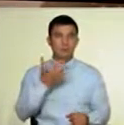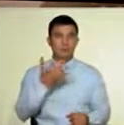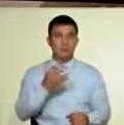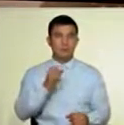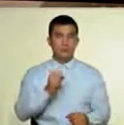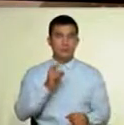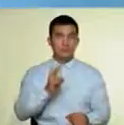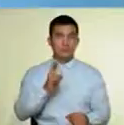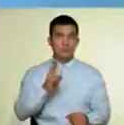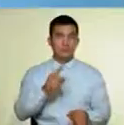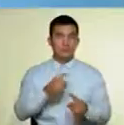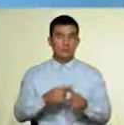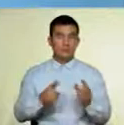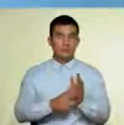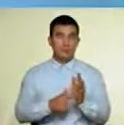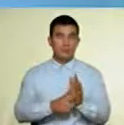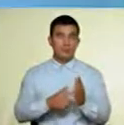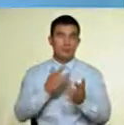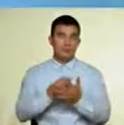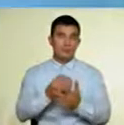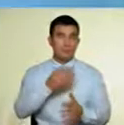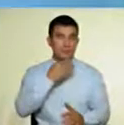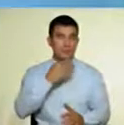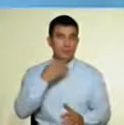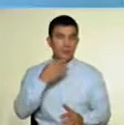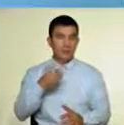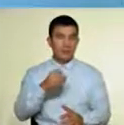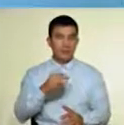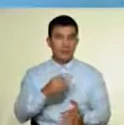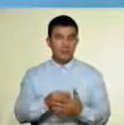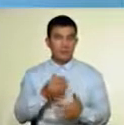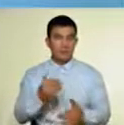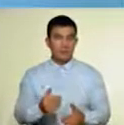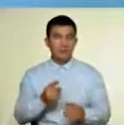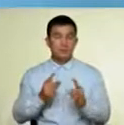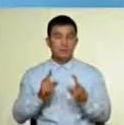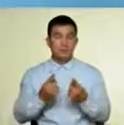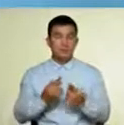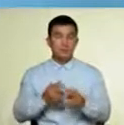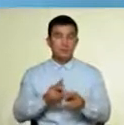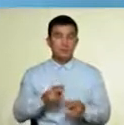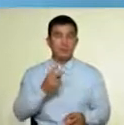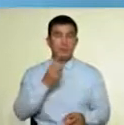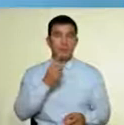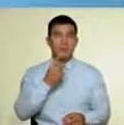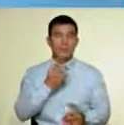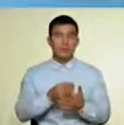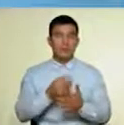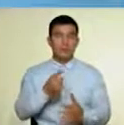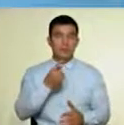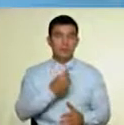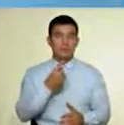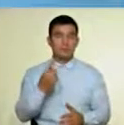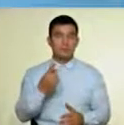plus 7 ko'p hadga misol bo'la olar ekan. Nima uchun? Chunki bu yerda 2 ta bir hadning